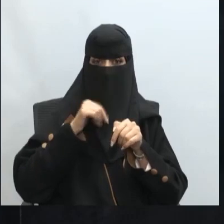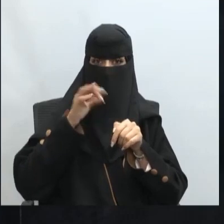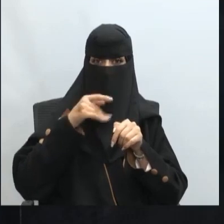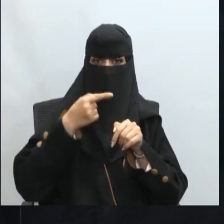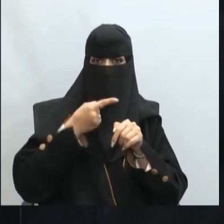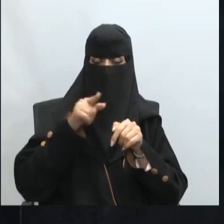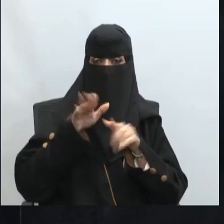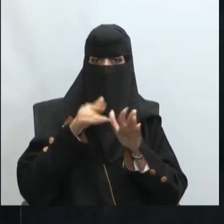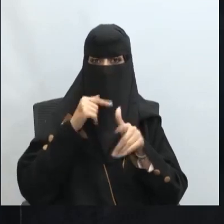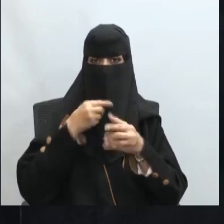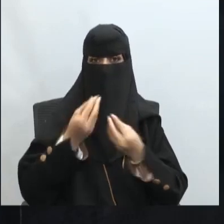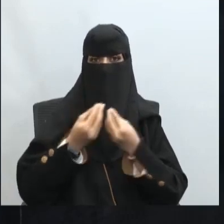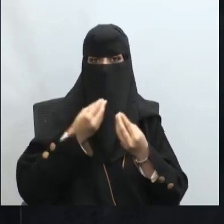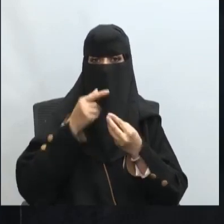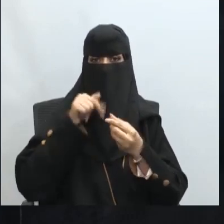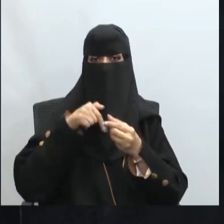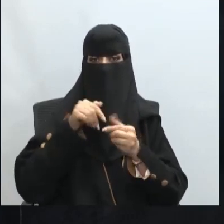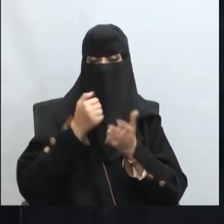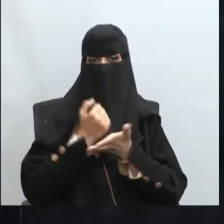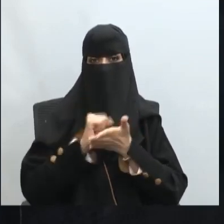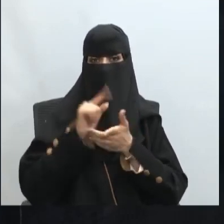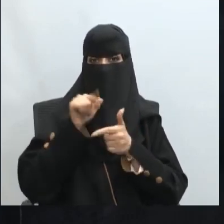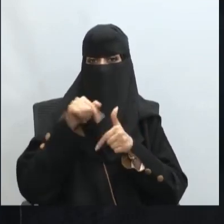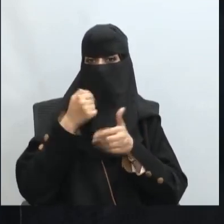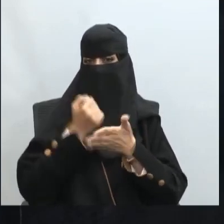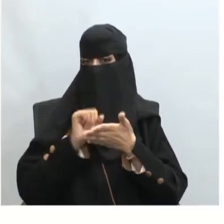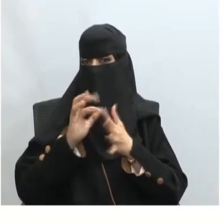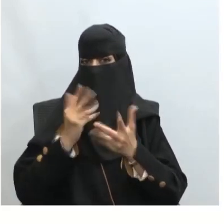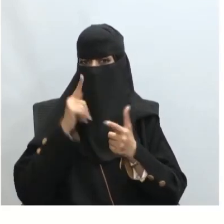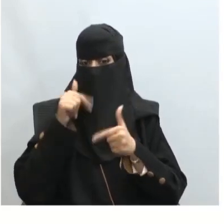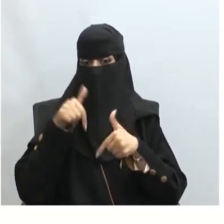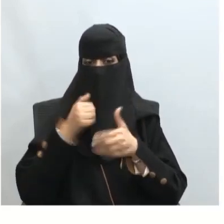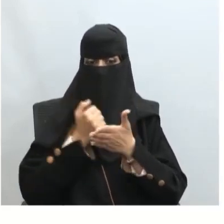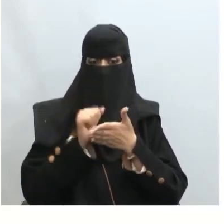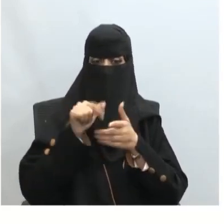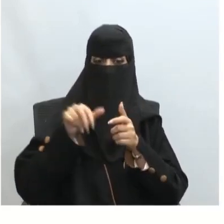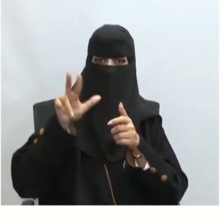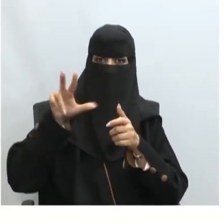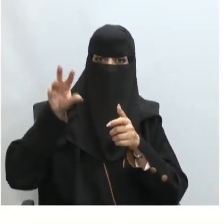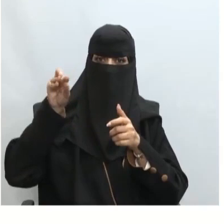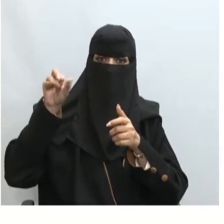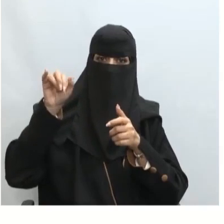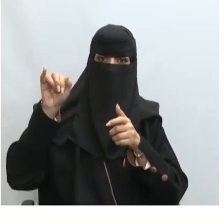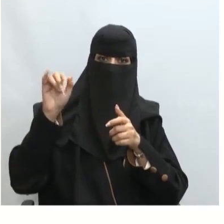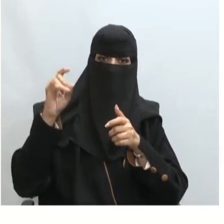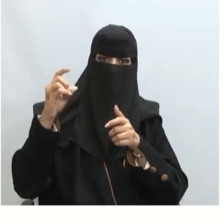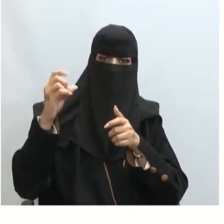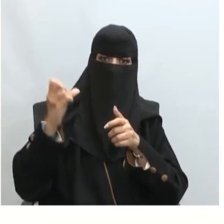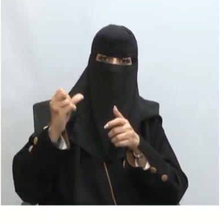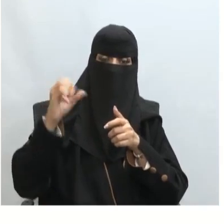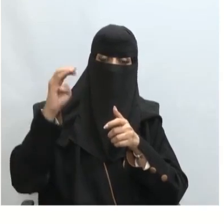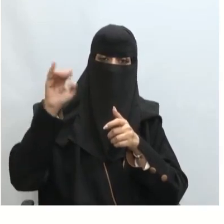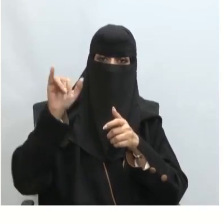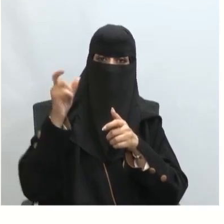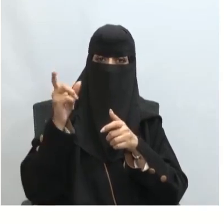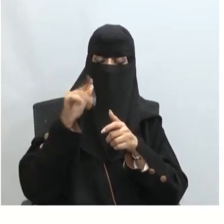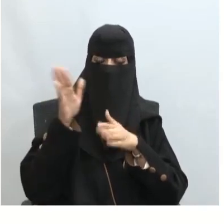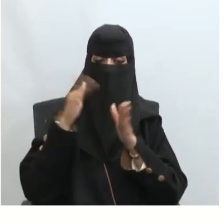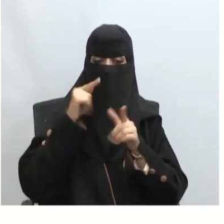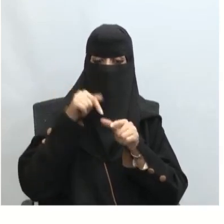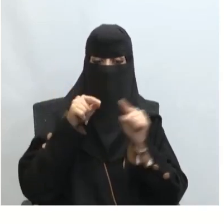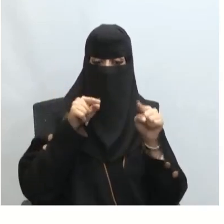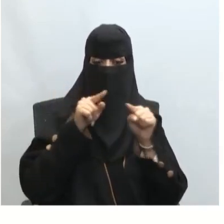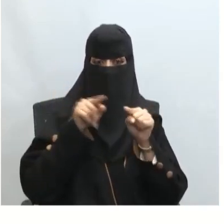نقول ايضا تفاعل حذف ولكن حذف ماذا حذف الهيدروجين من الكان اللي هو